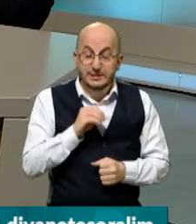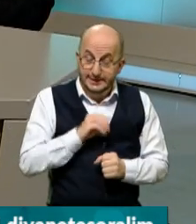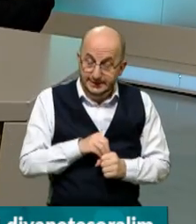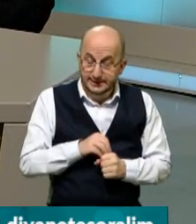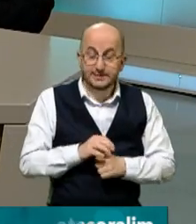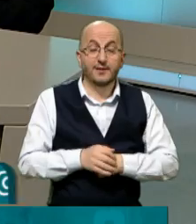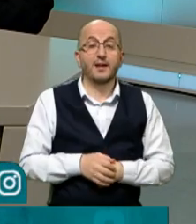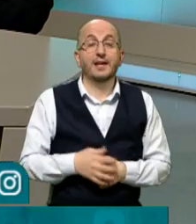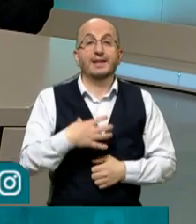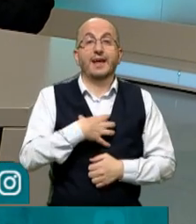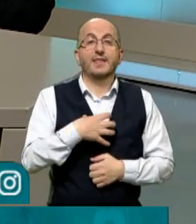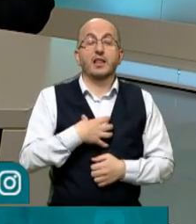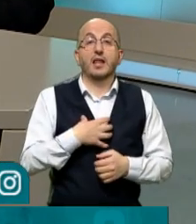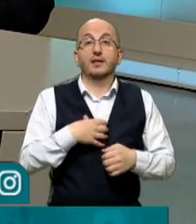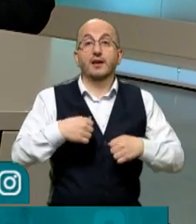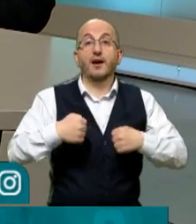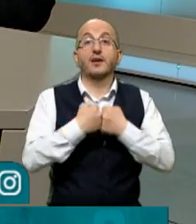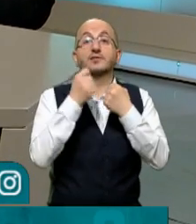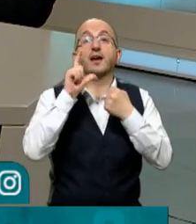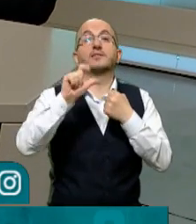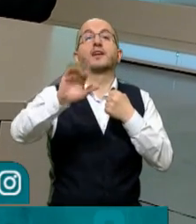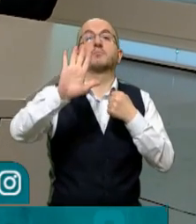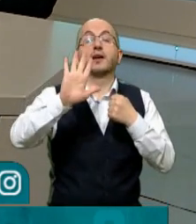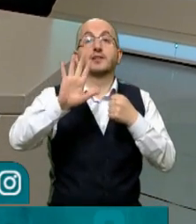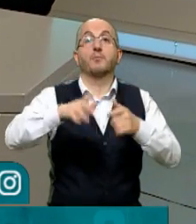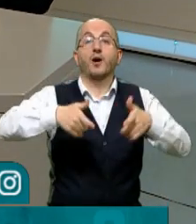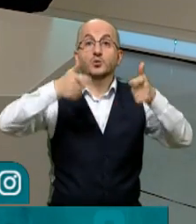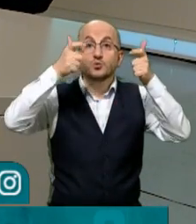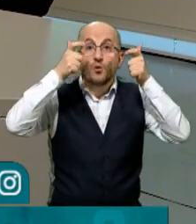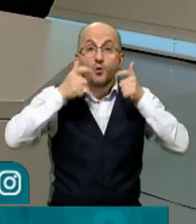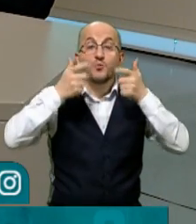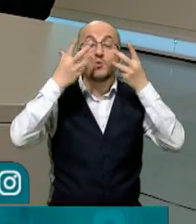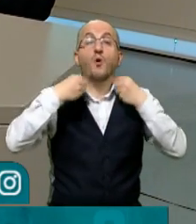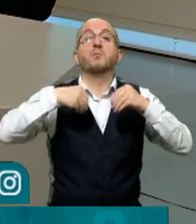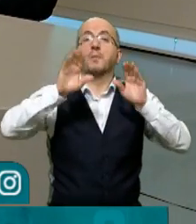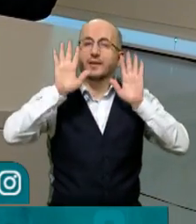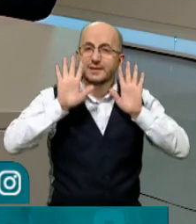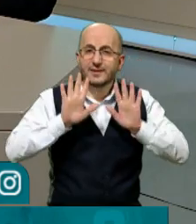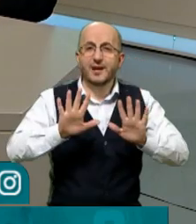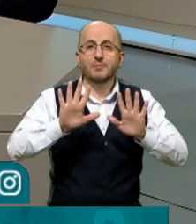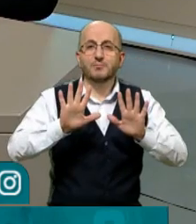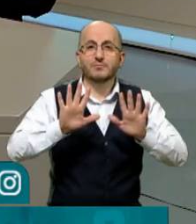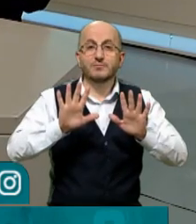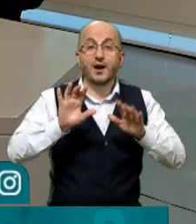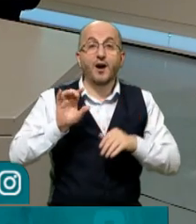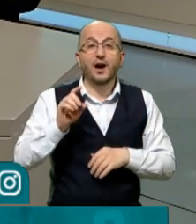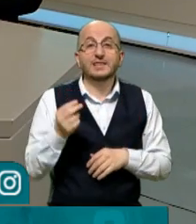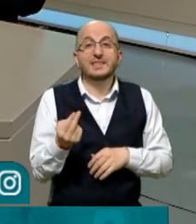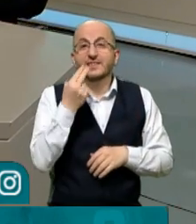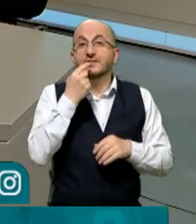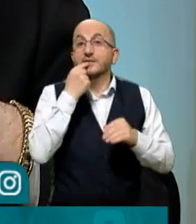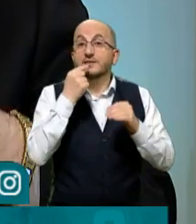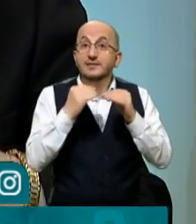olmadıklarından dolayı kendilerine kaza gerekmez. Ama sorumlu olmamalarına rağmen, mümeyyiz olduktan sonra